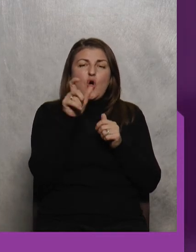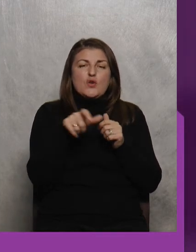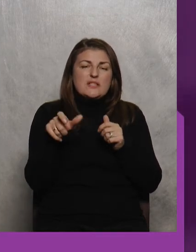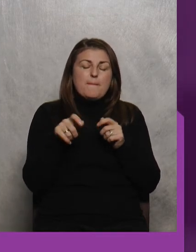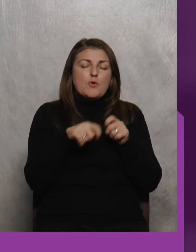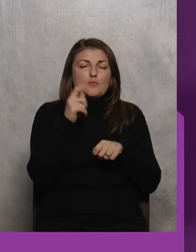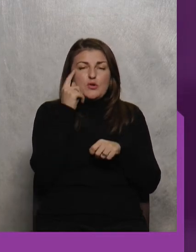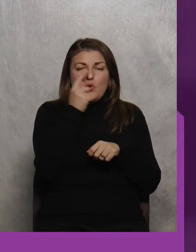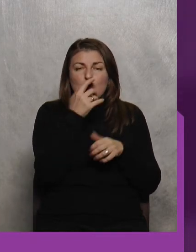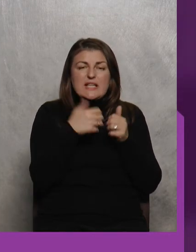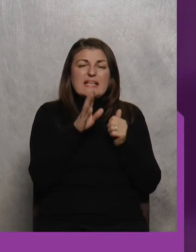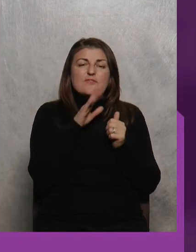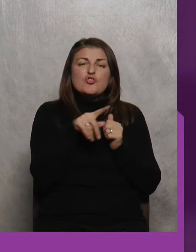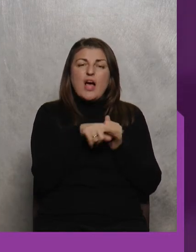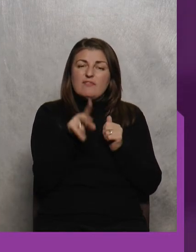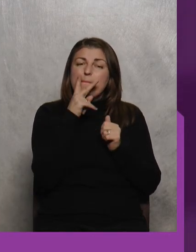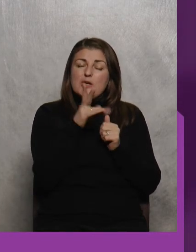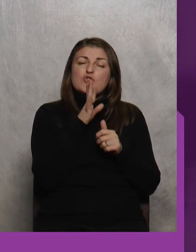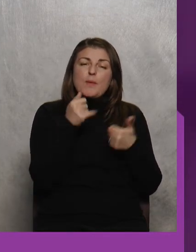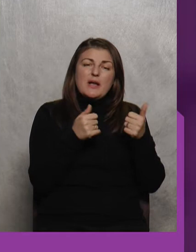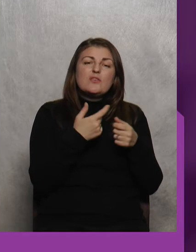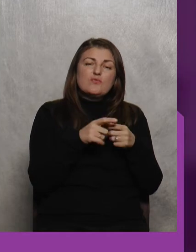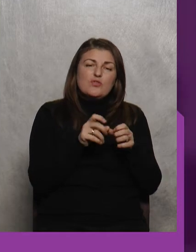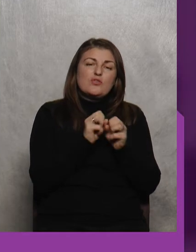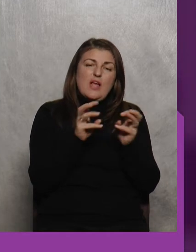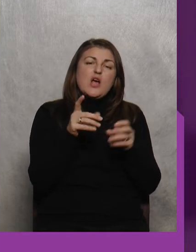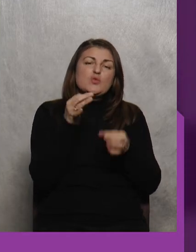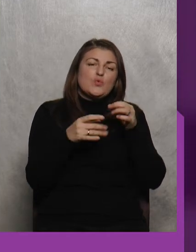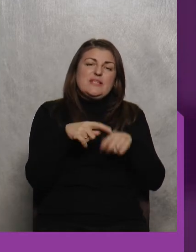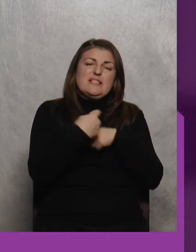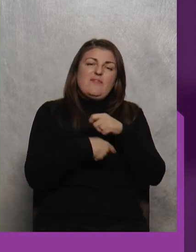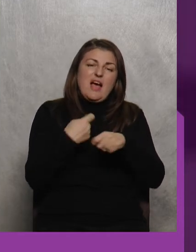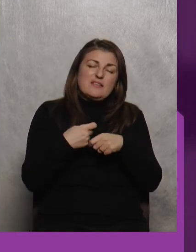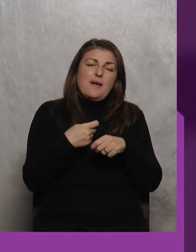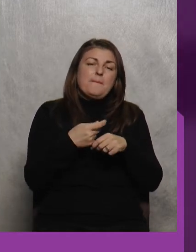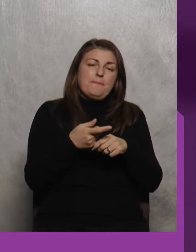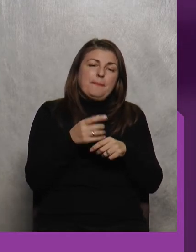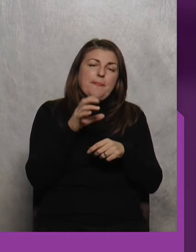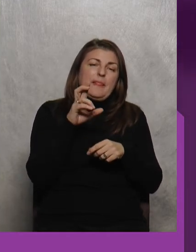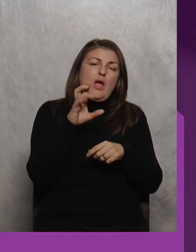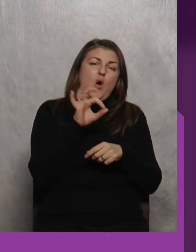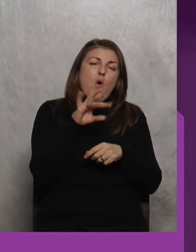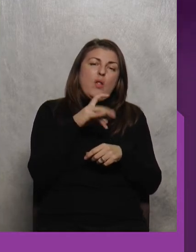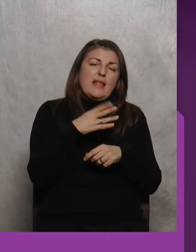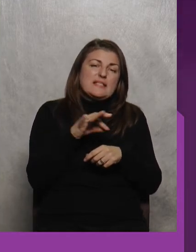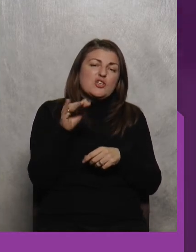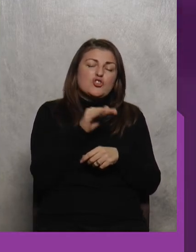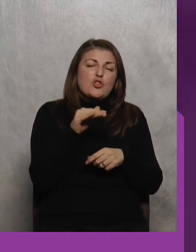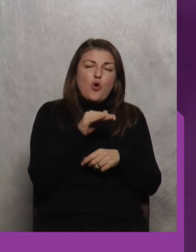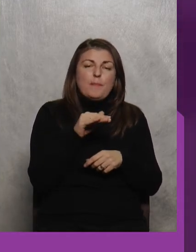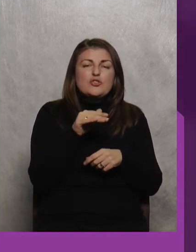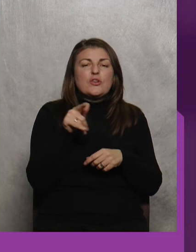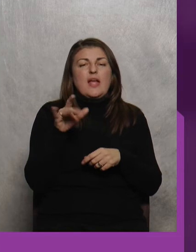зору, серед дівчат. Ви бачите, суперниці розірвалися, і судді їх зв'язують. Бесальнова Олеся, Житомирщина,